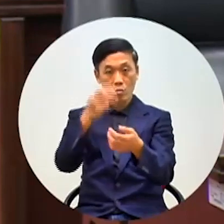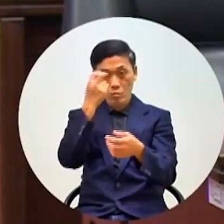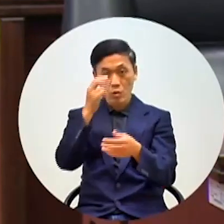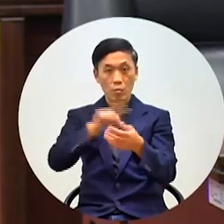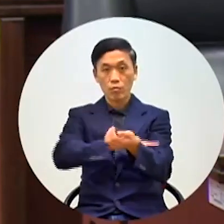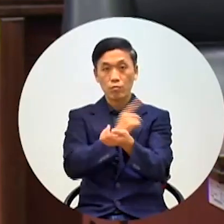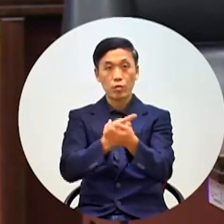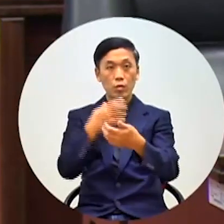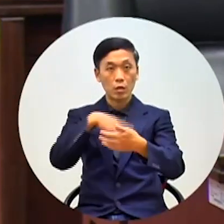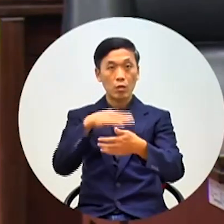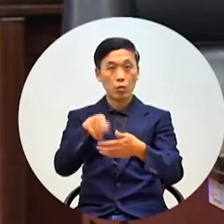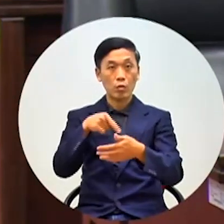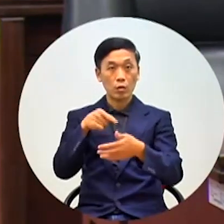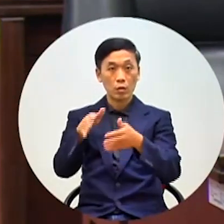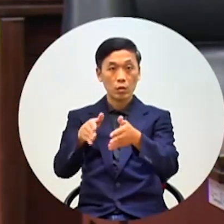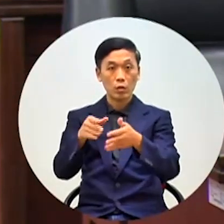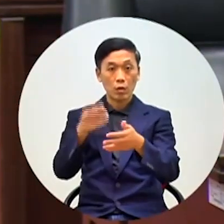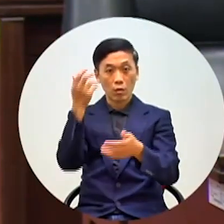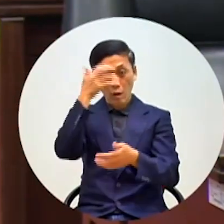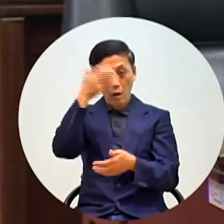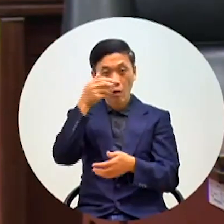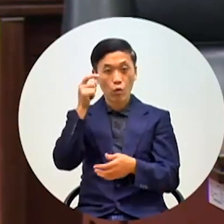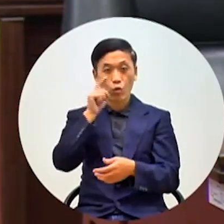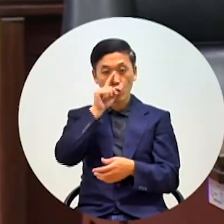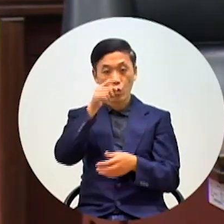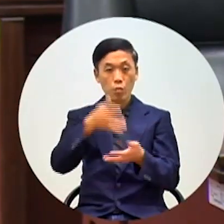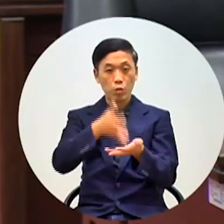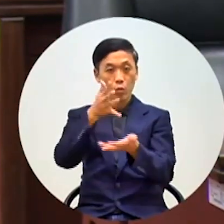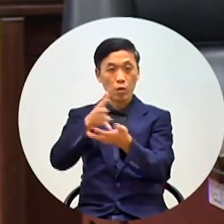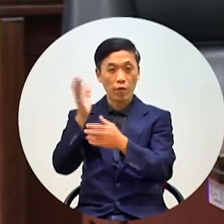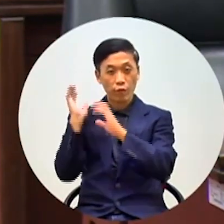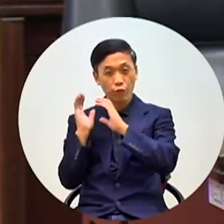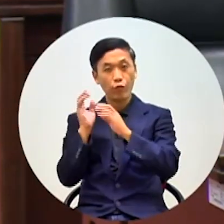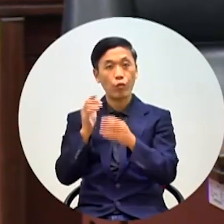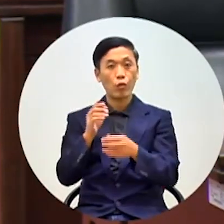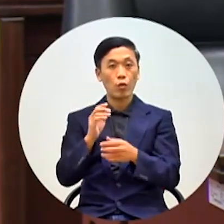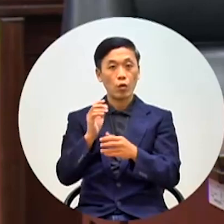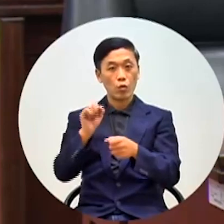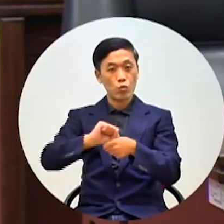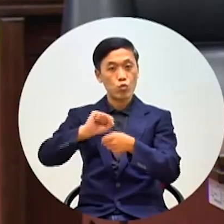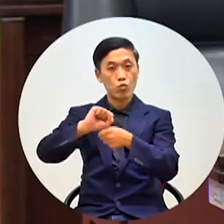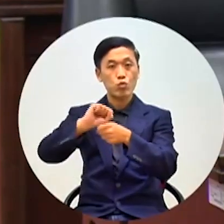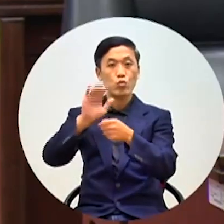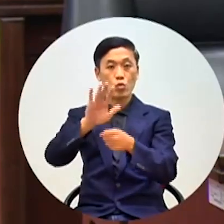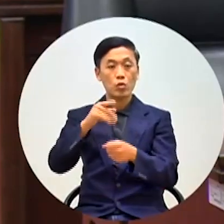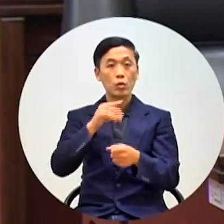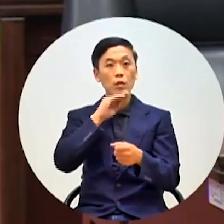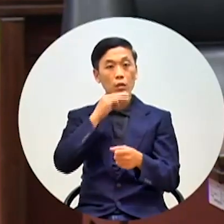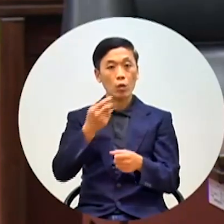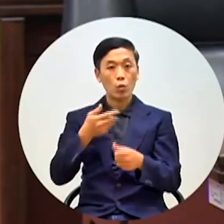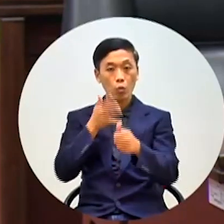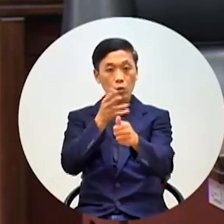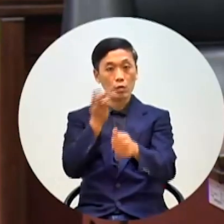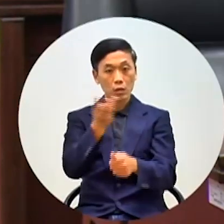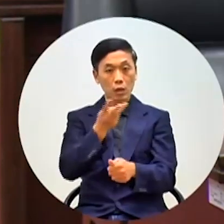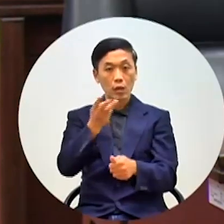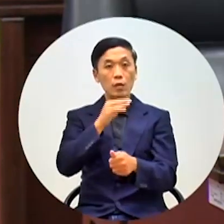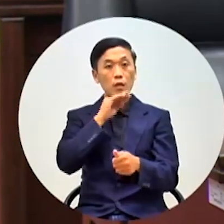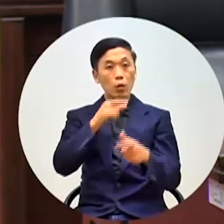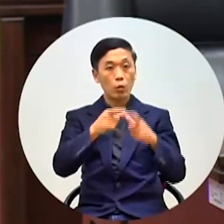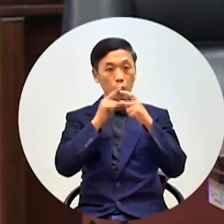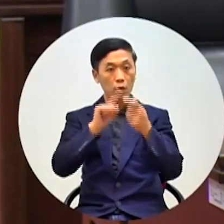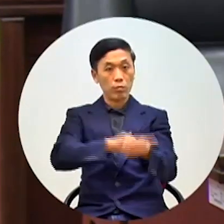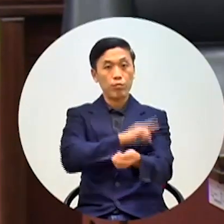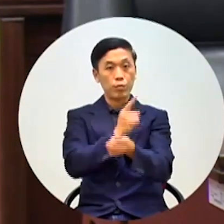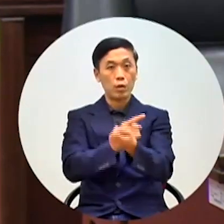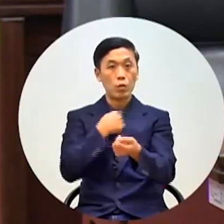负担已经是雪上加霜了，所以可不可以请市长这三个等一下请你再一并回复？好，但是这三点我是很具体的